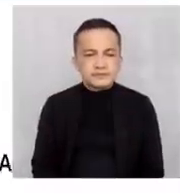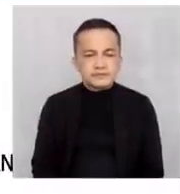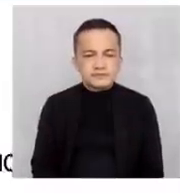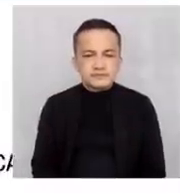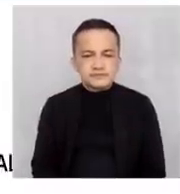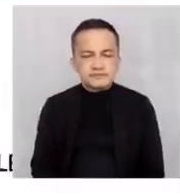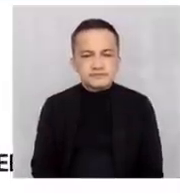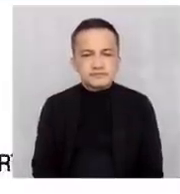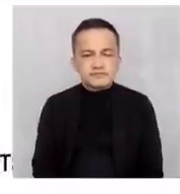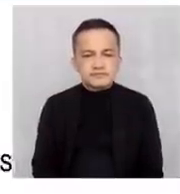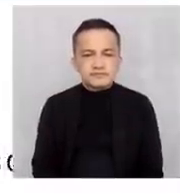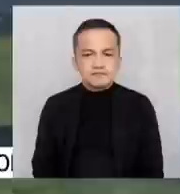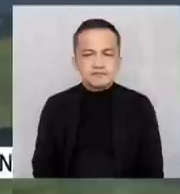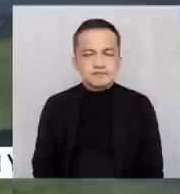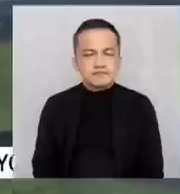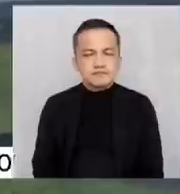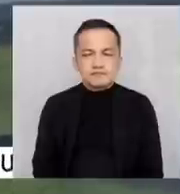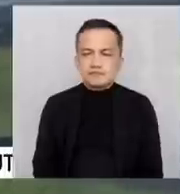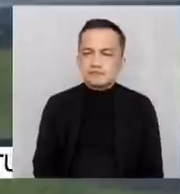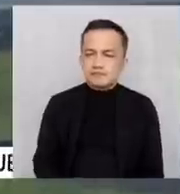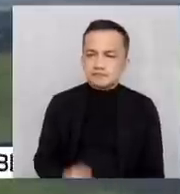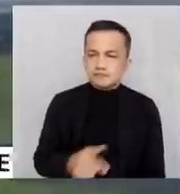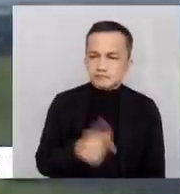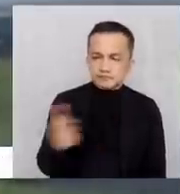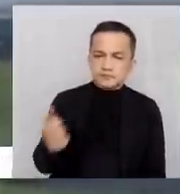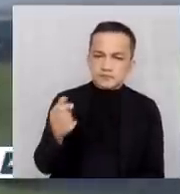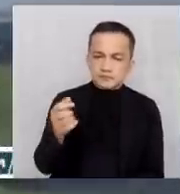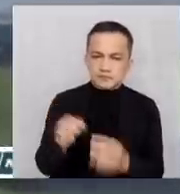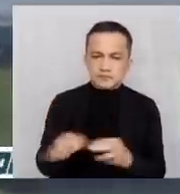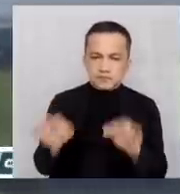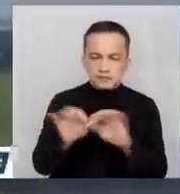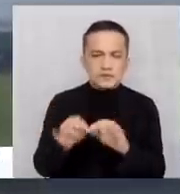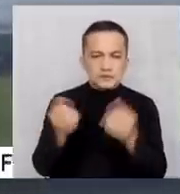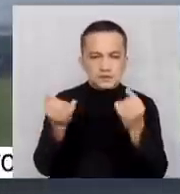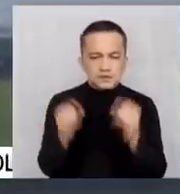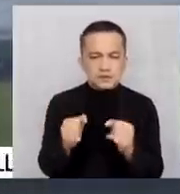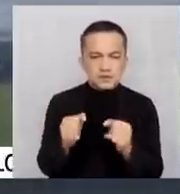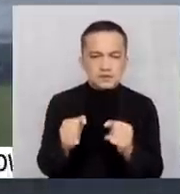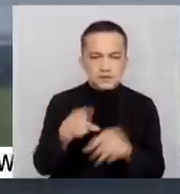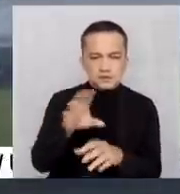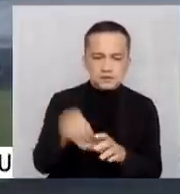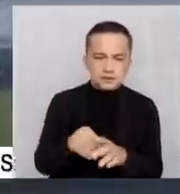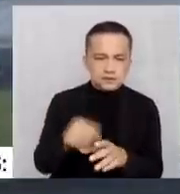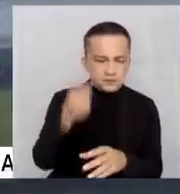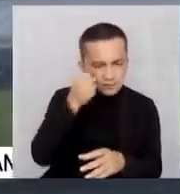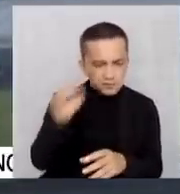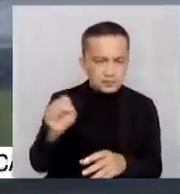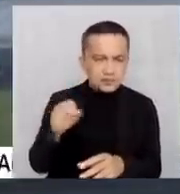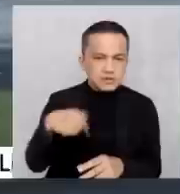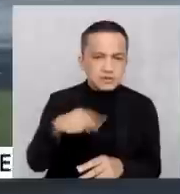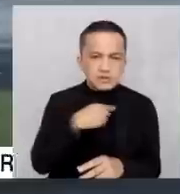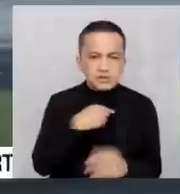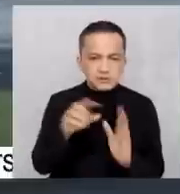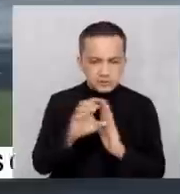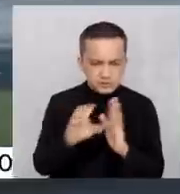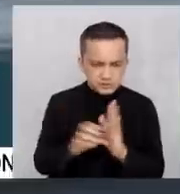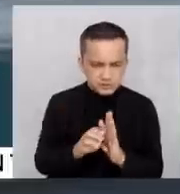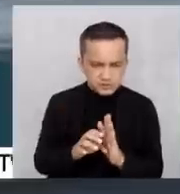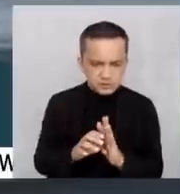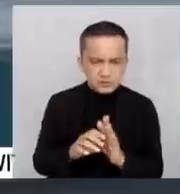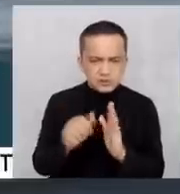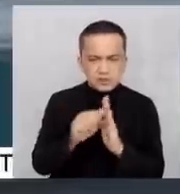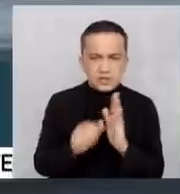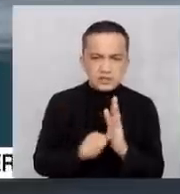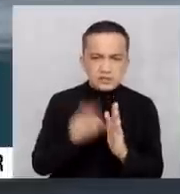Well, mahalaga yung issue dito, no? This includes the violation of our Constitution, especially yung Article 2 ng